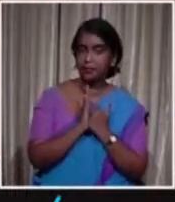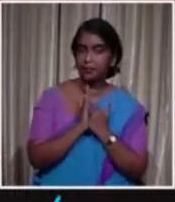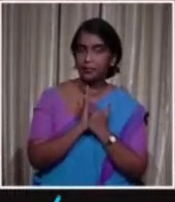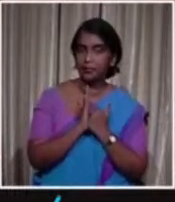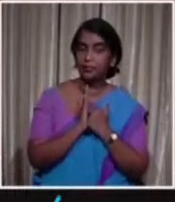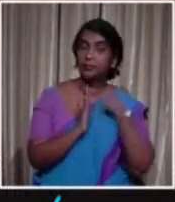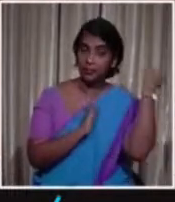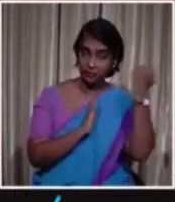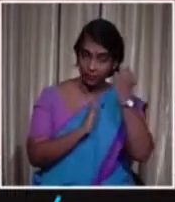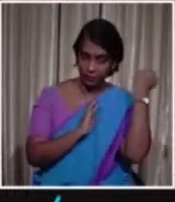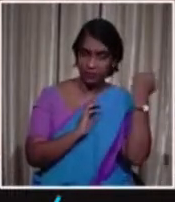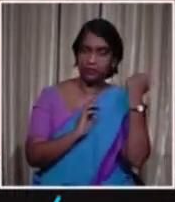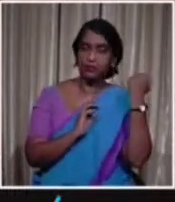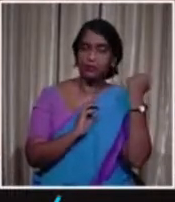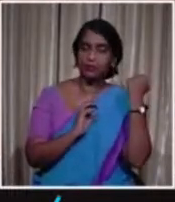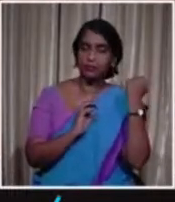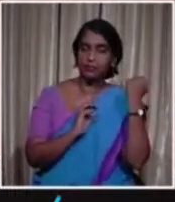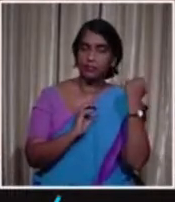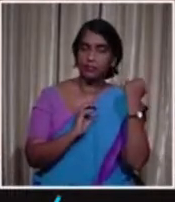कथाव